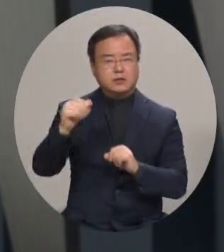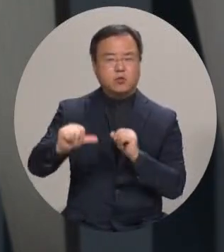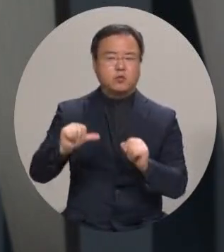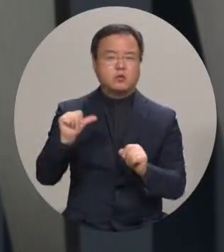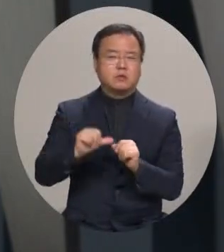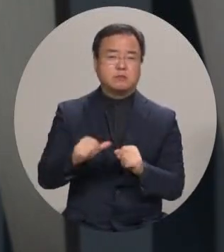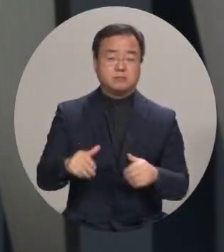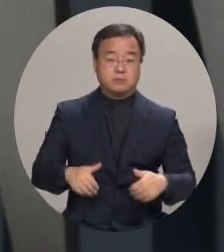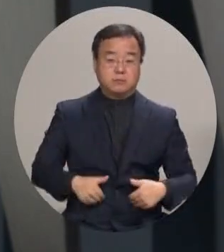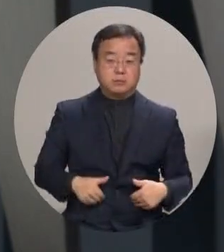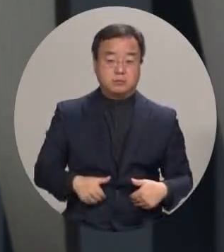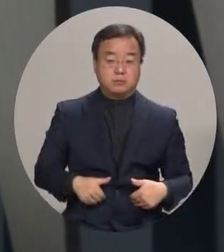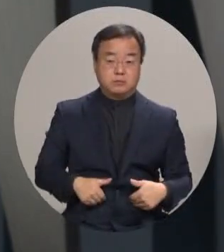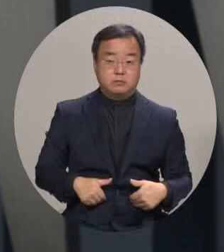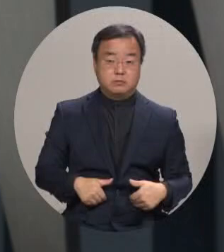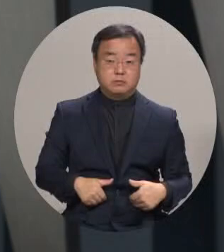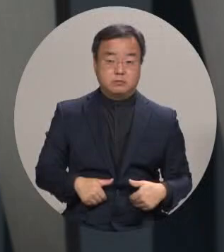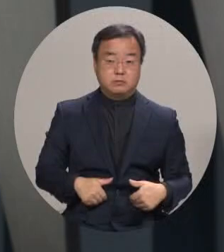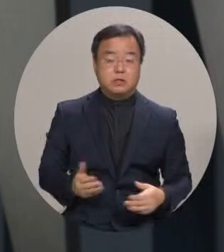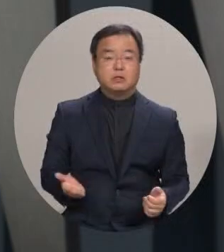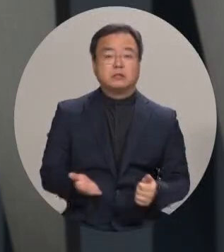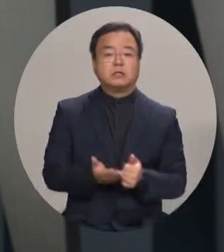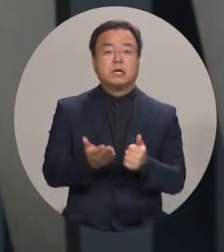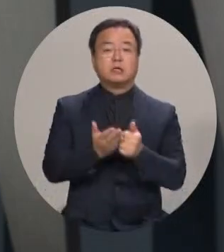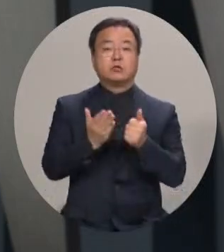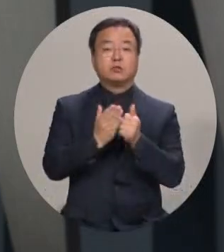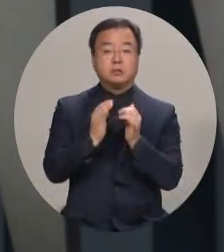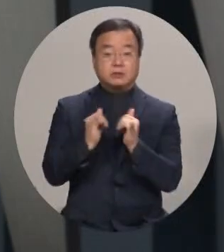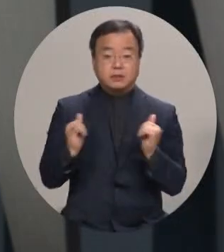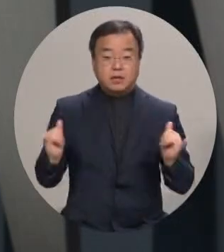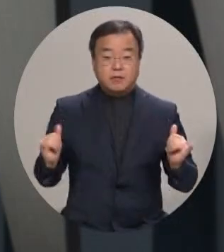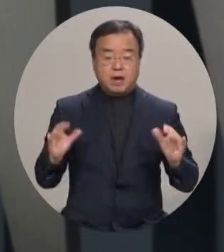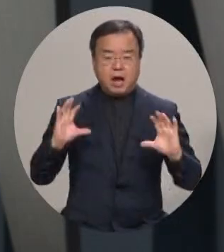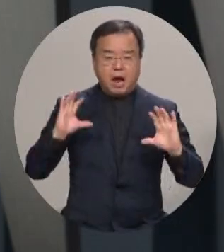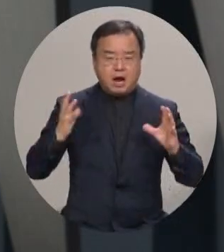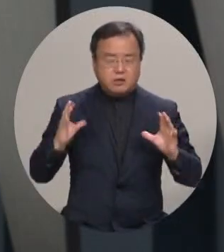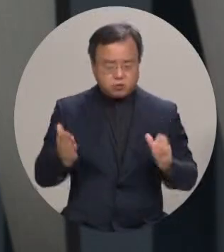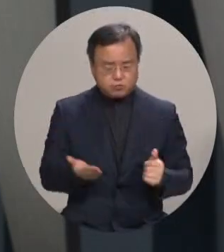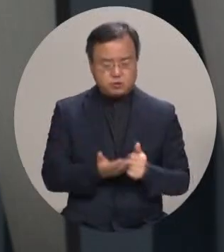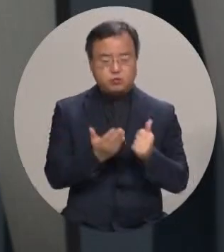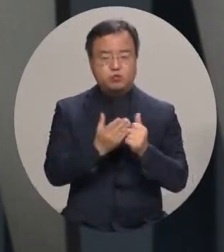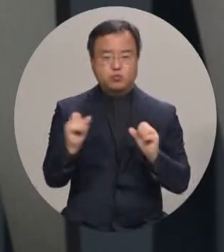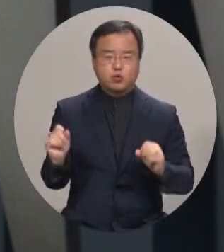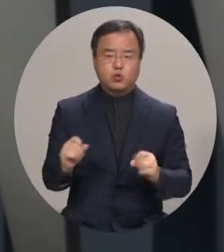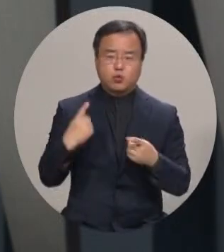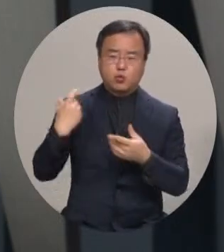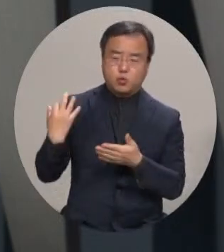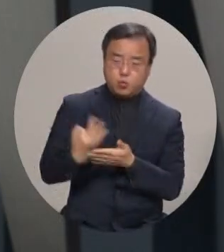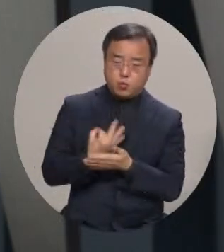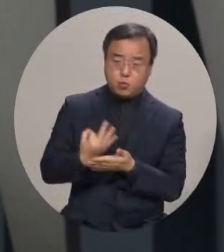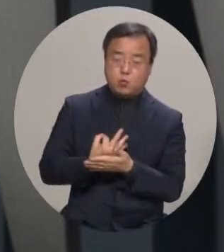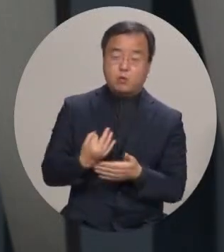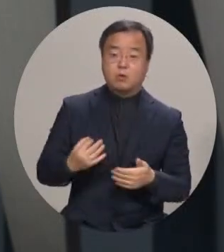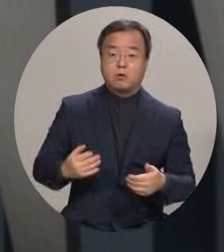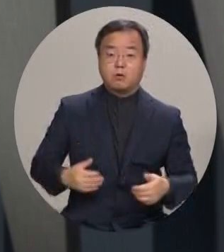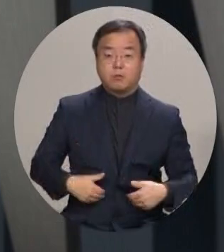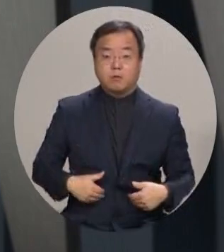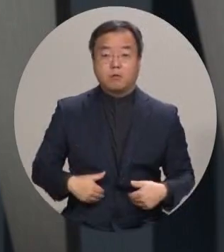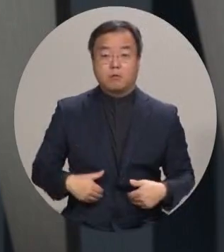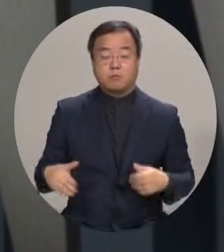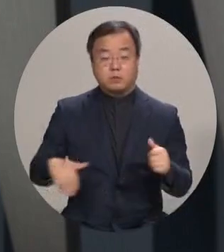걸립니다네 자 그런데 양육자들이 아이를 키워야 되고 또 돈도 벌어야 되잖아요 그럼